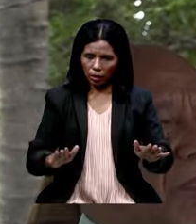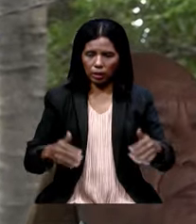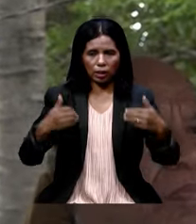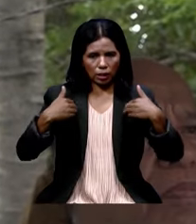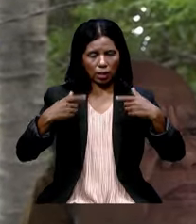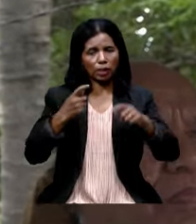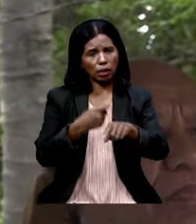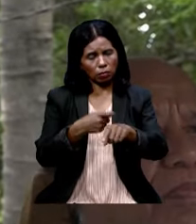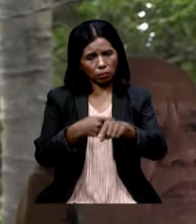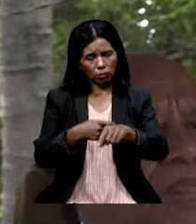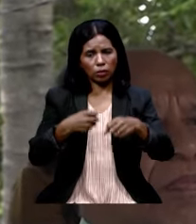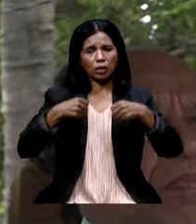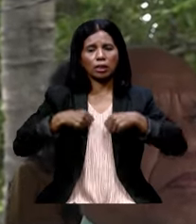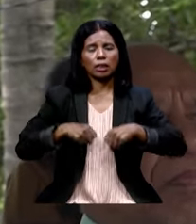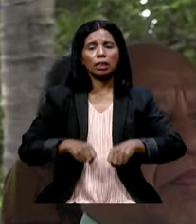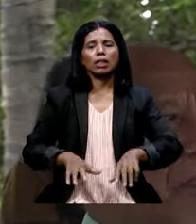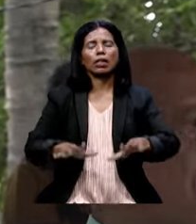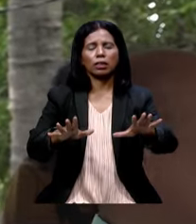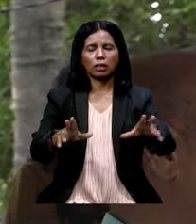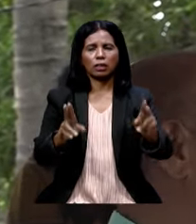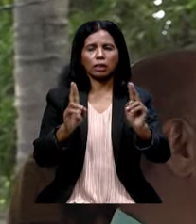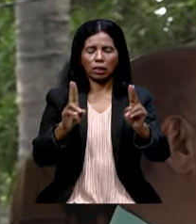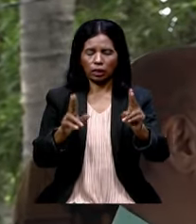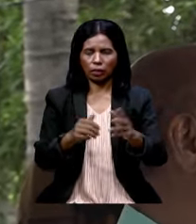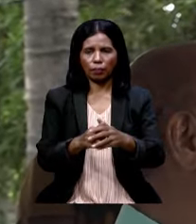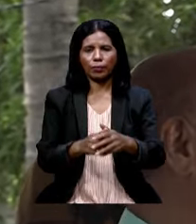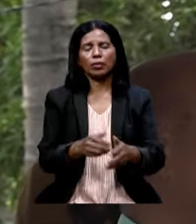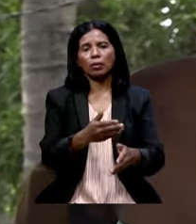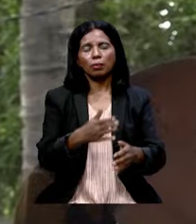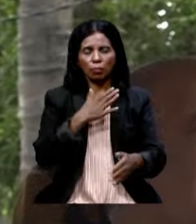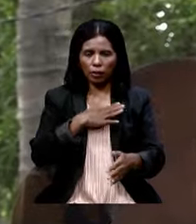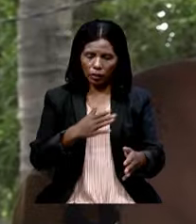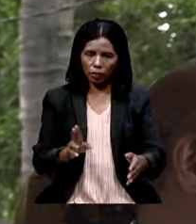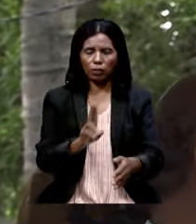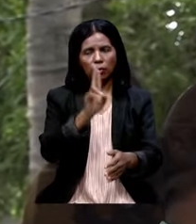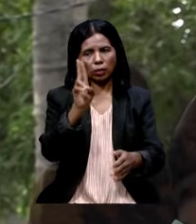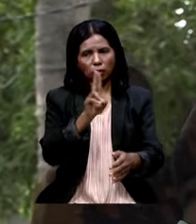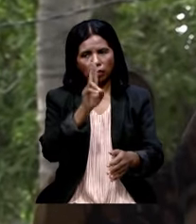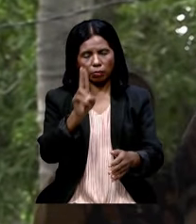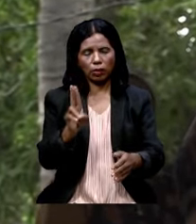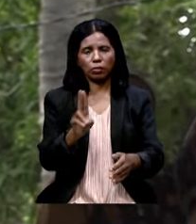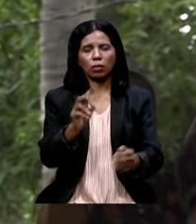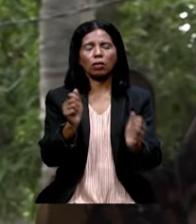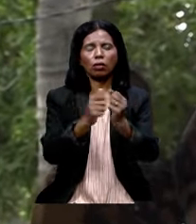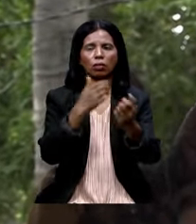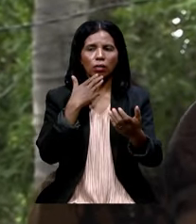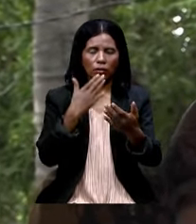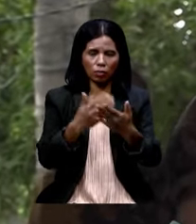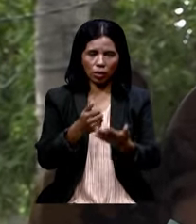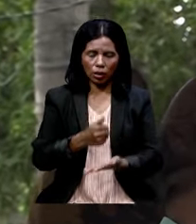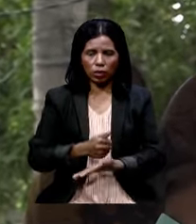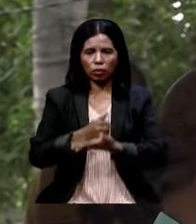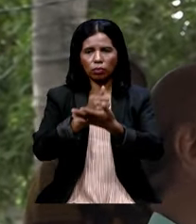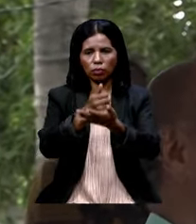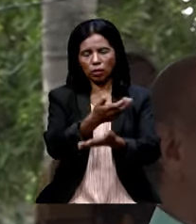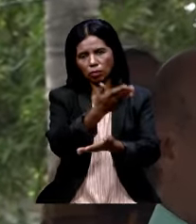siang ne be life jacket ne favori ide kita bawa sira simu bele uza halu di dia atau bele salva kita bawa